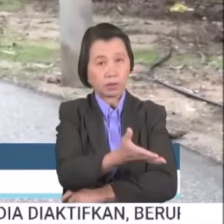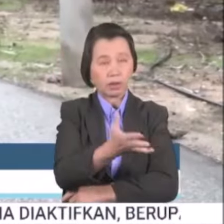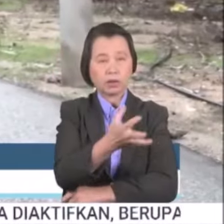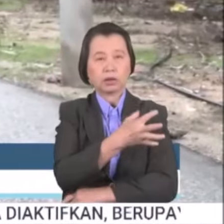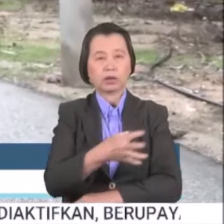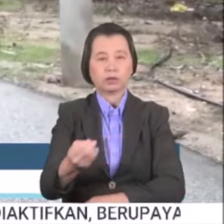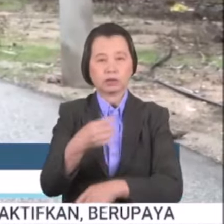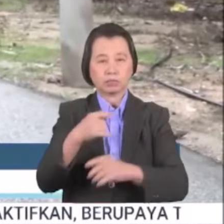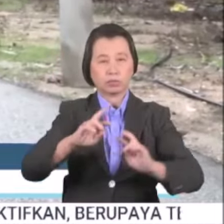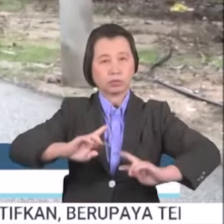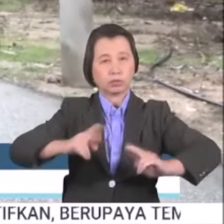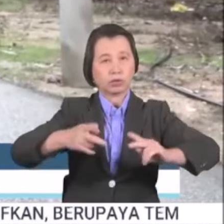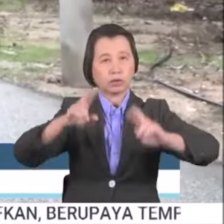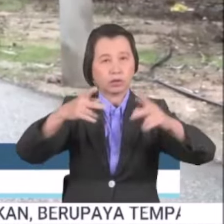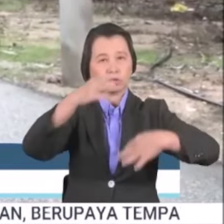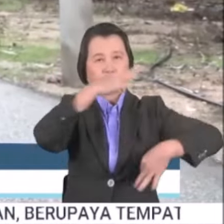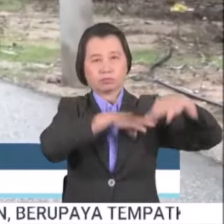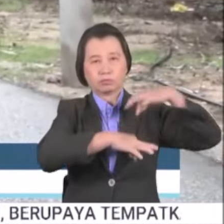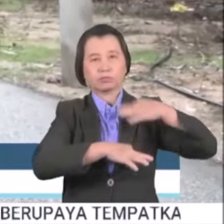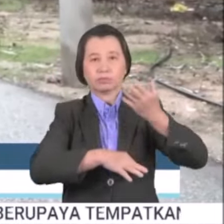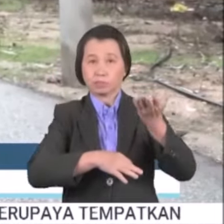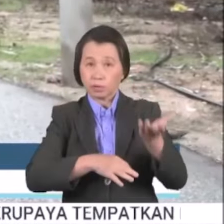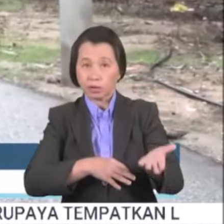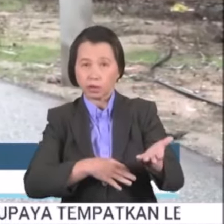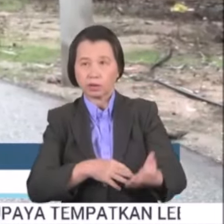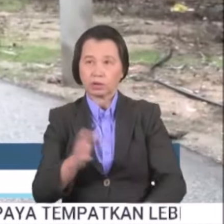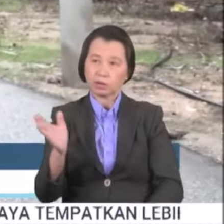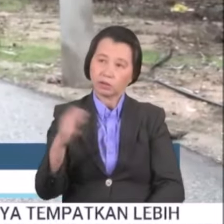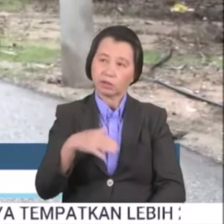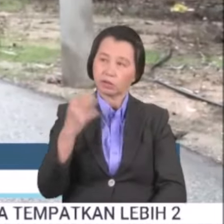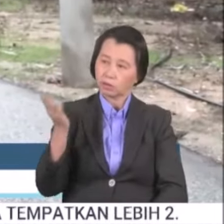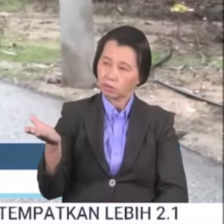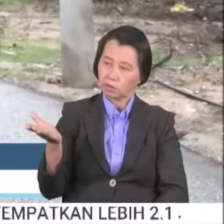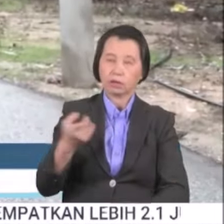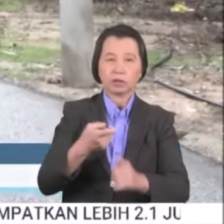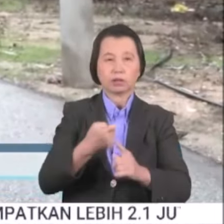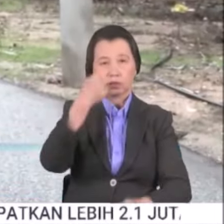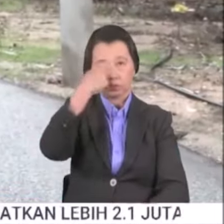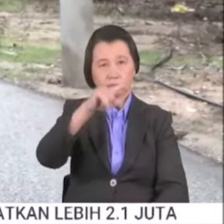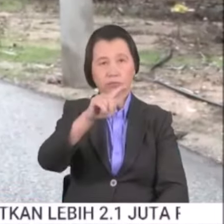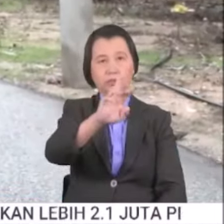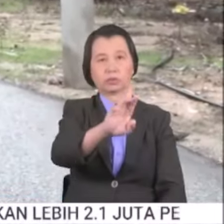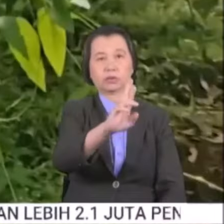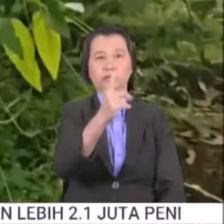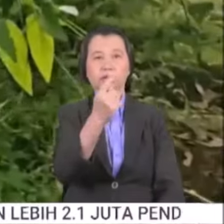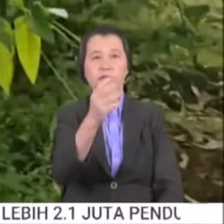dan sekaligus meningkatkan pendapatan mereka. Ayu Nurhan Saleh, RTM.